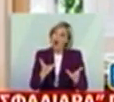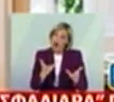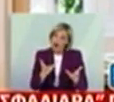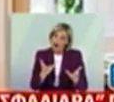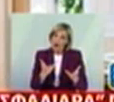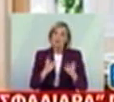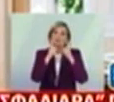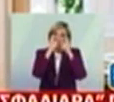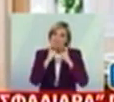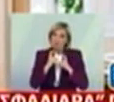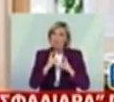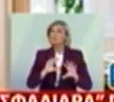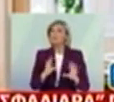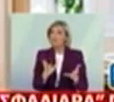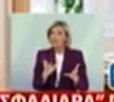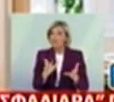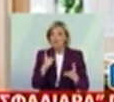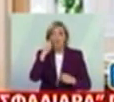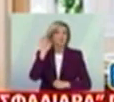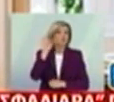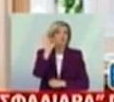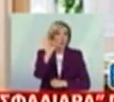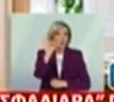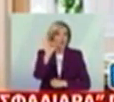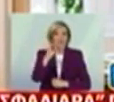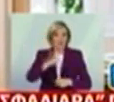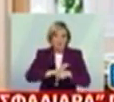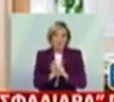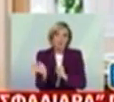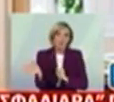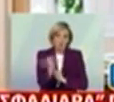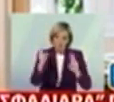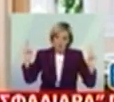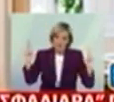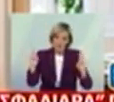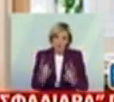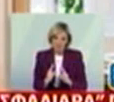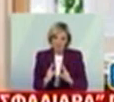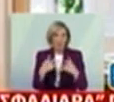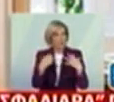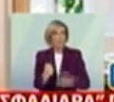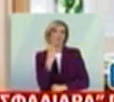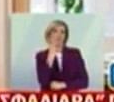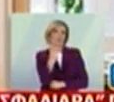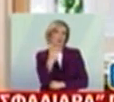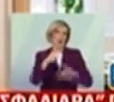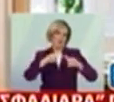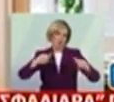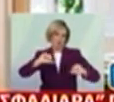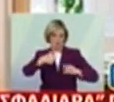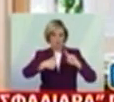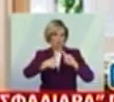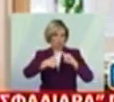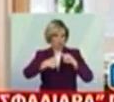ομόφυλα ζευγάρια να υιοθετούν με τις γνωστές διαδικασίες, εντάσσονται δηλαδή σε αυτό, προβλέπει